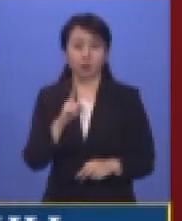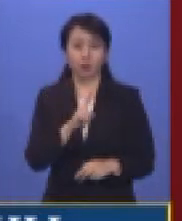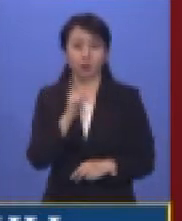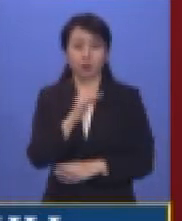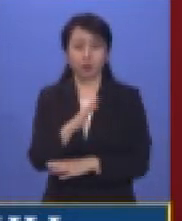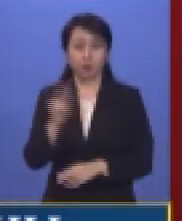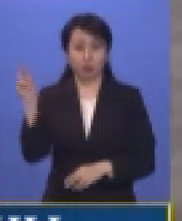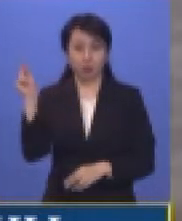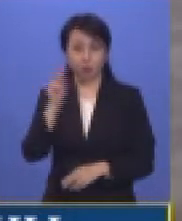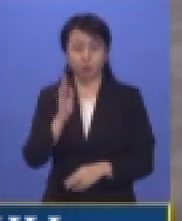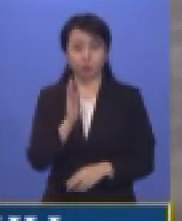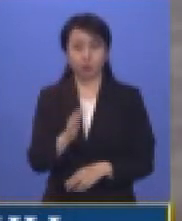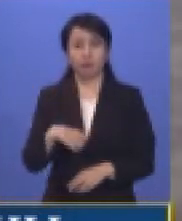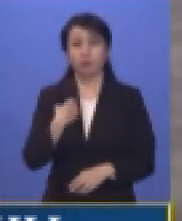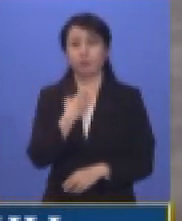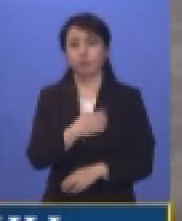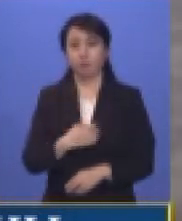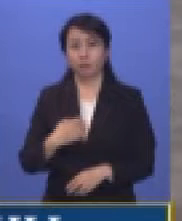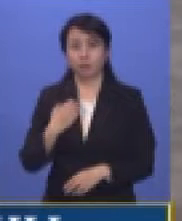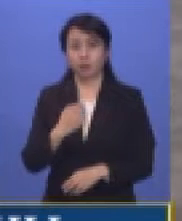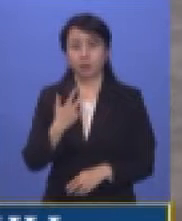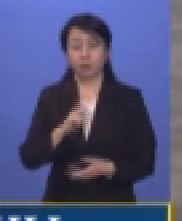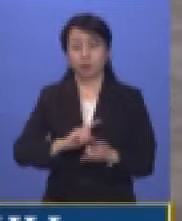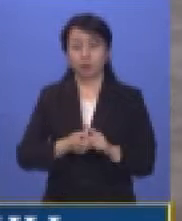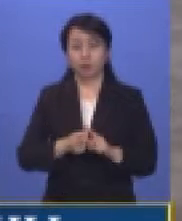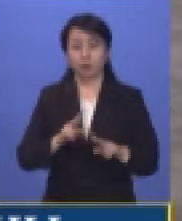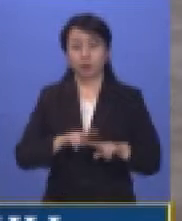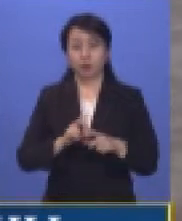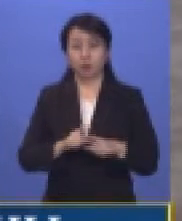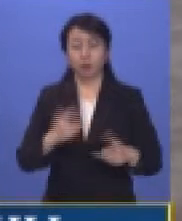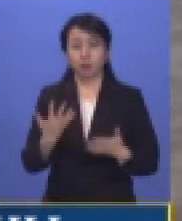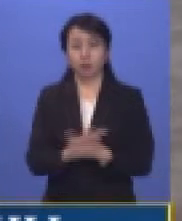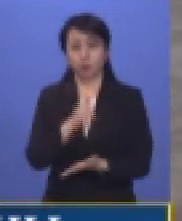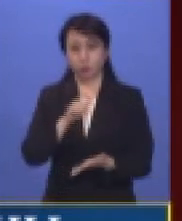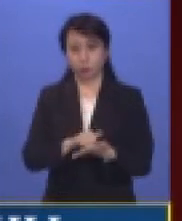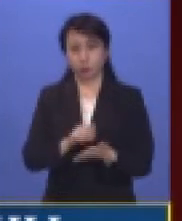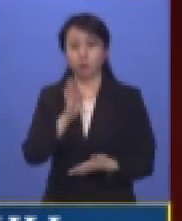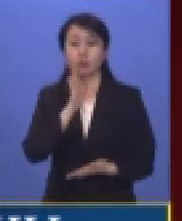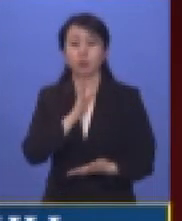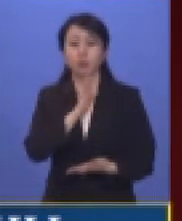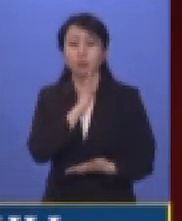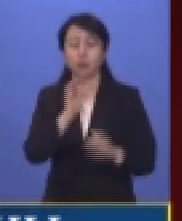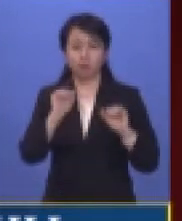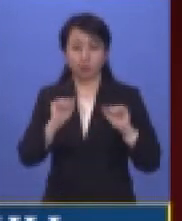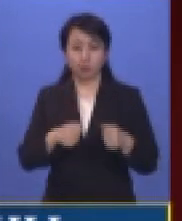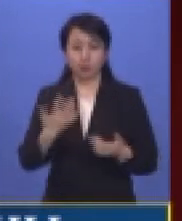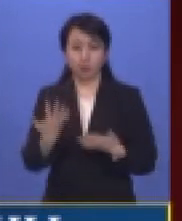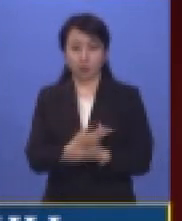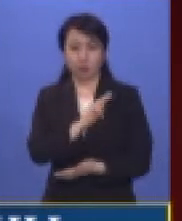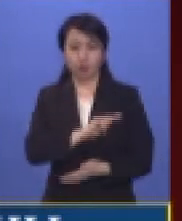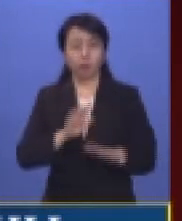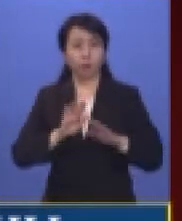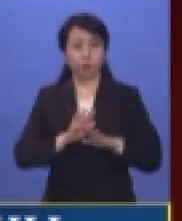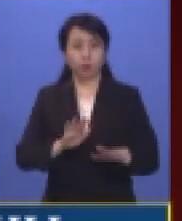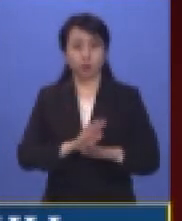озеленение. Обучение является одним из важных факторов исправления осужденных. С получением дипломов женщины получат возможность трудоустройства не